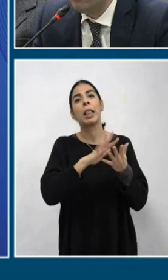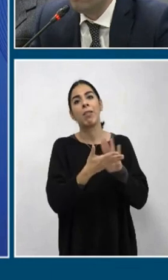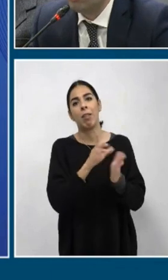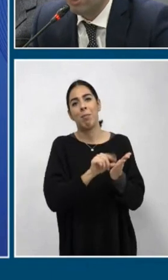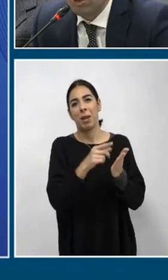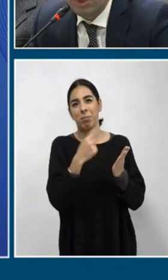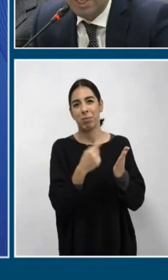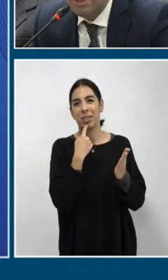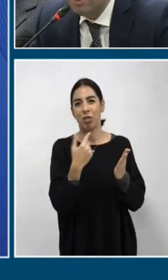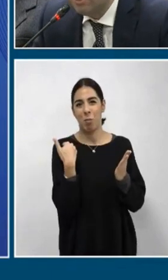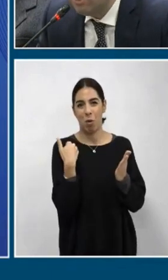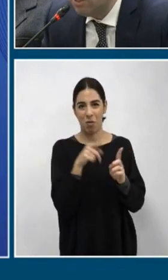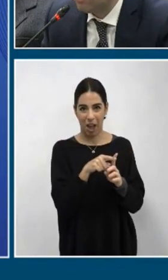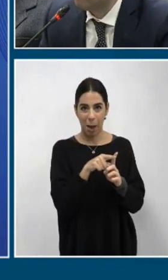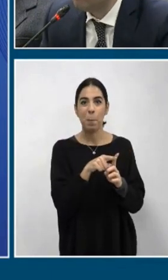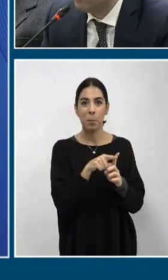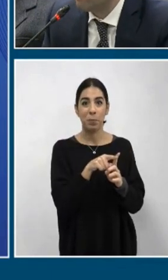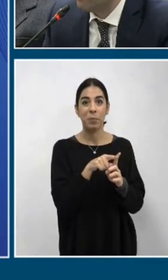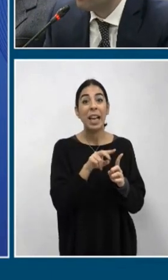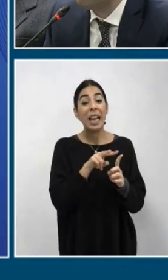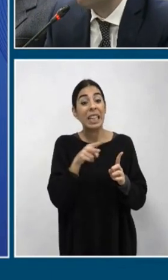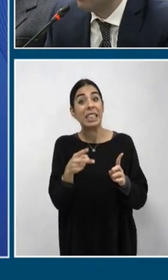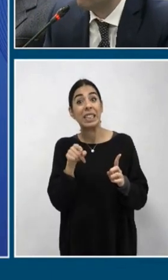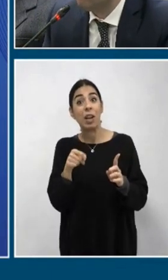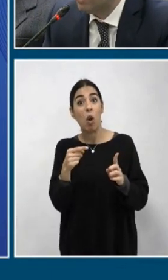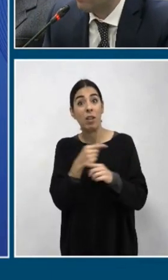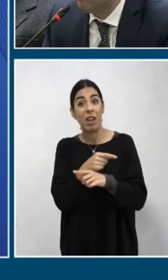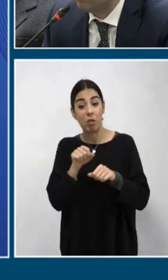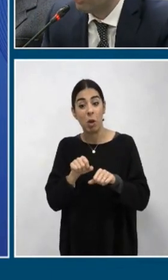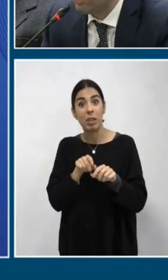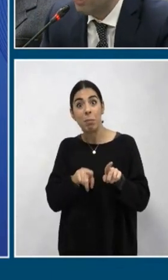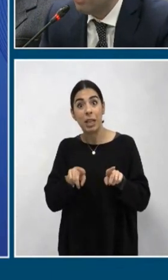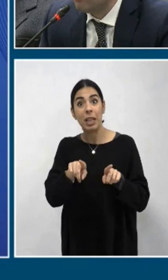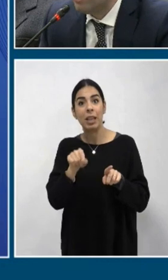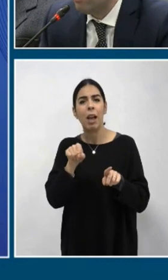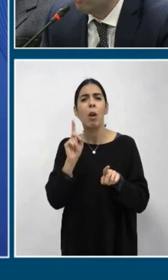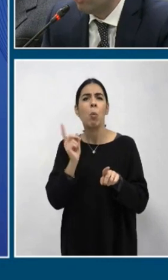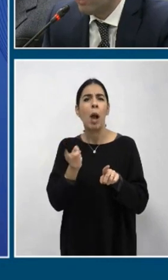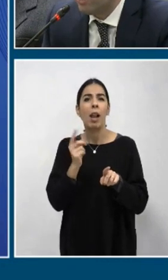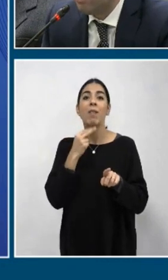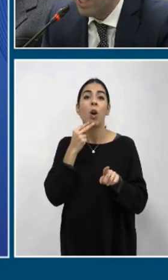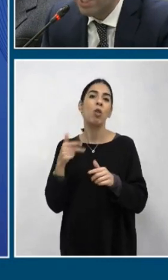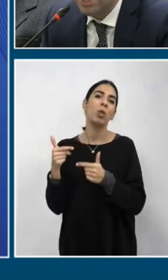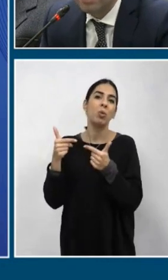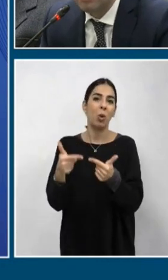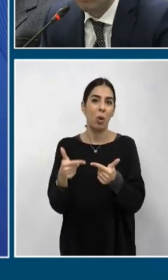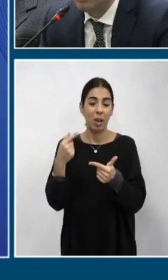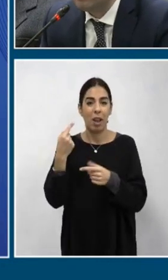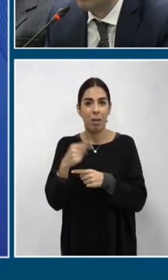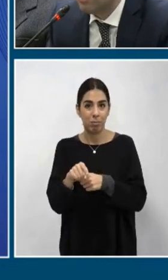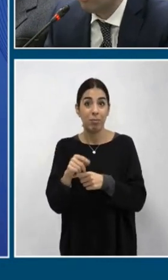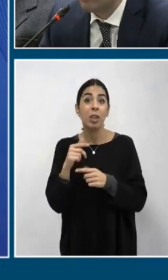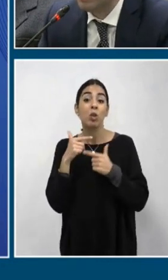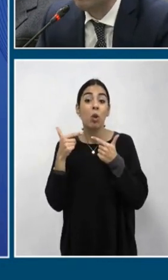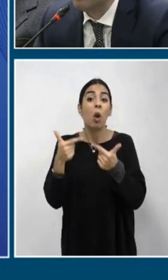applicativo di cui vi ho accettato poc'anzi il secondo binario invece la possibilità di donare le voci donare le voci in una grande banca dati